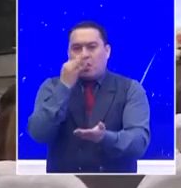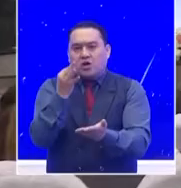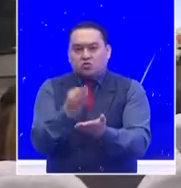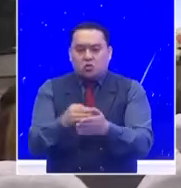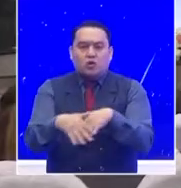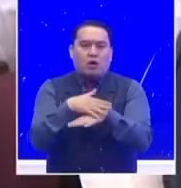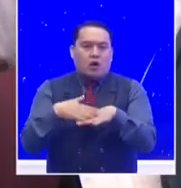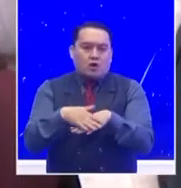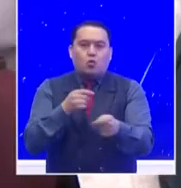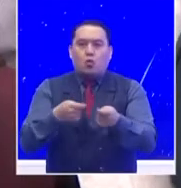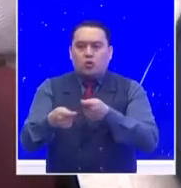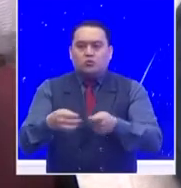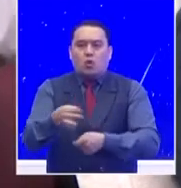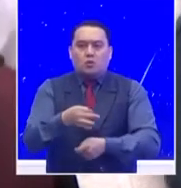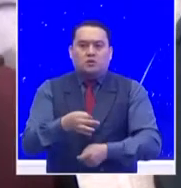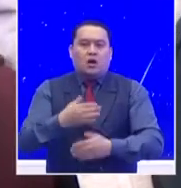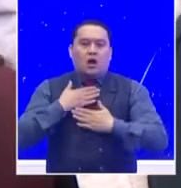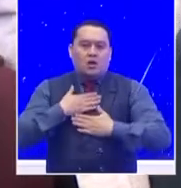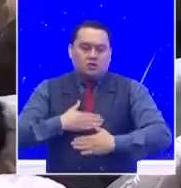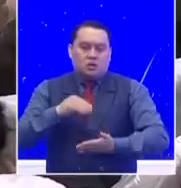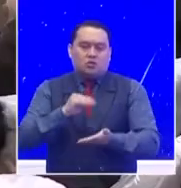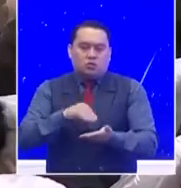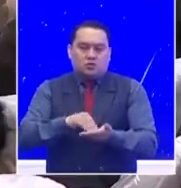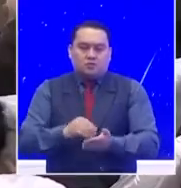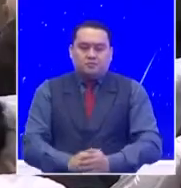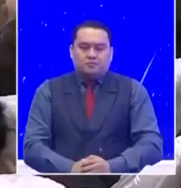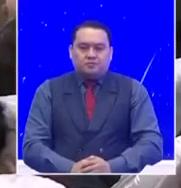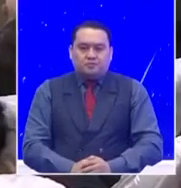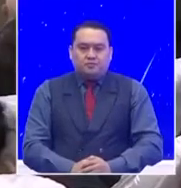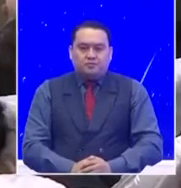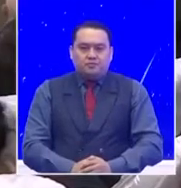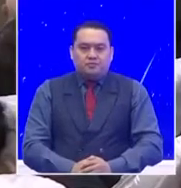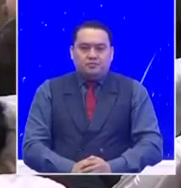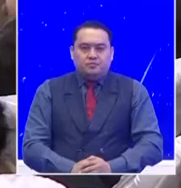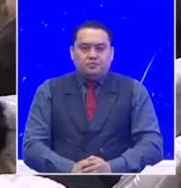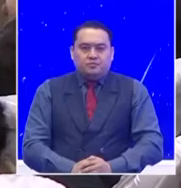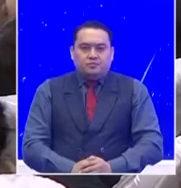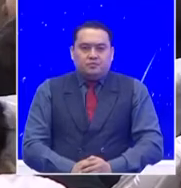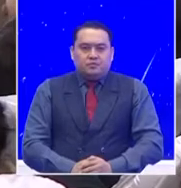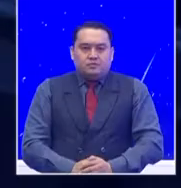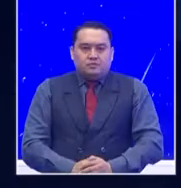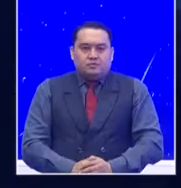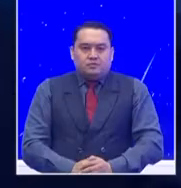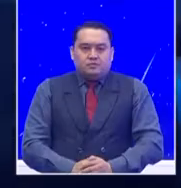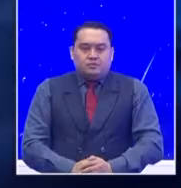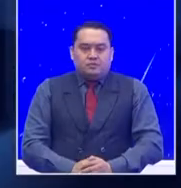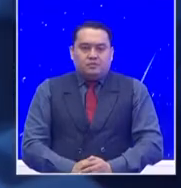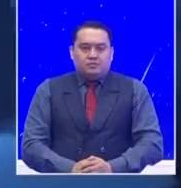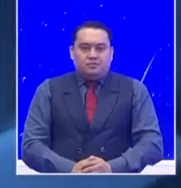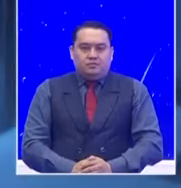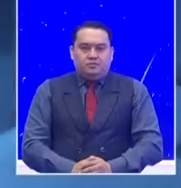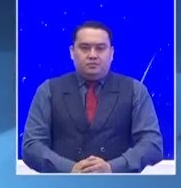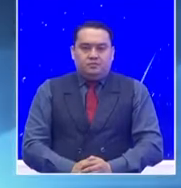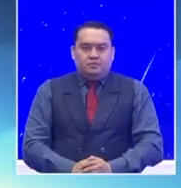жители района и руководство области дали удовлетворительную оценку работе акима Сарканского района. Азат Жумаханов,